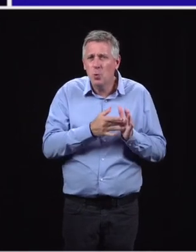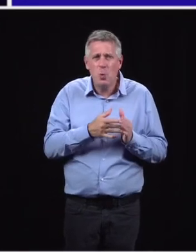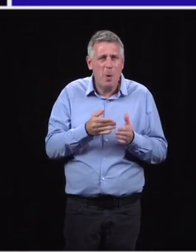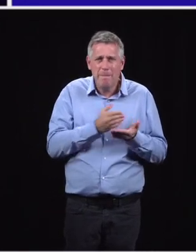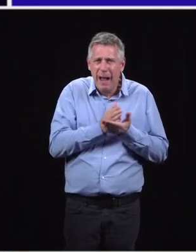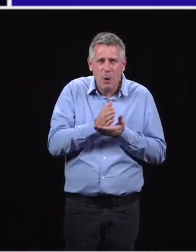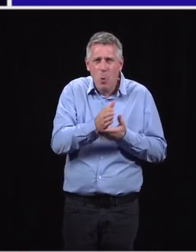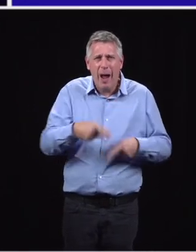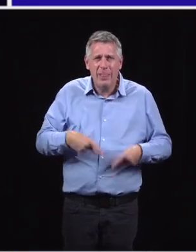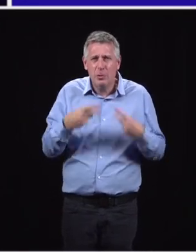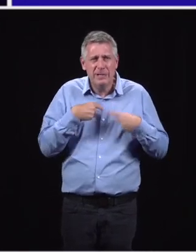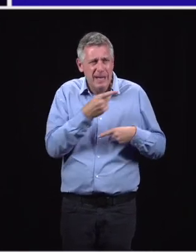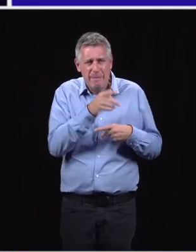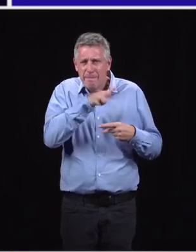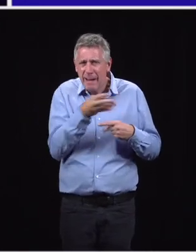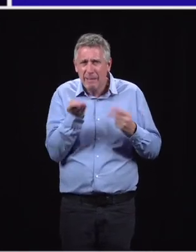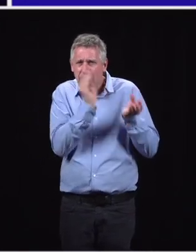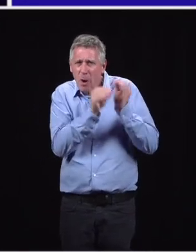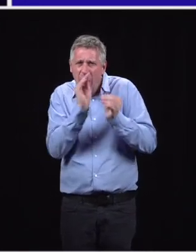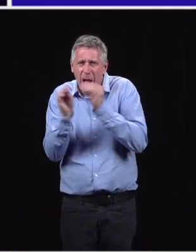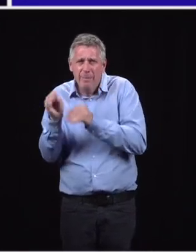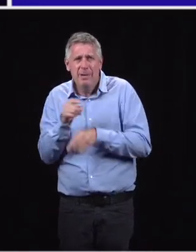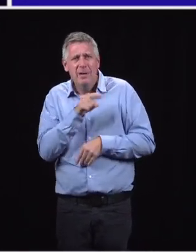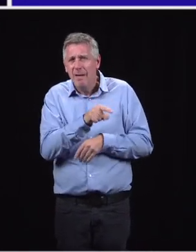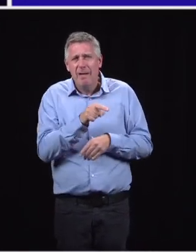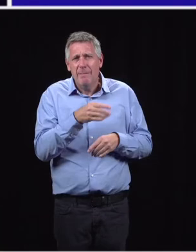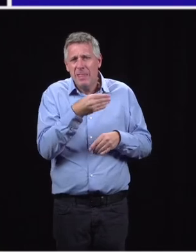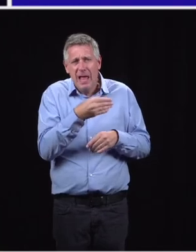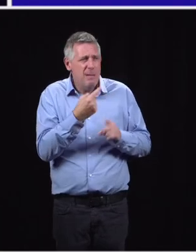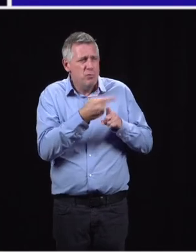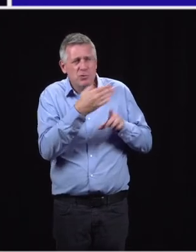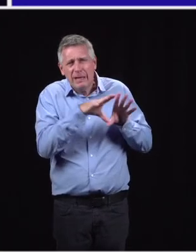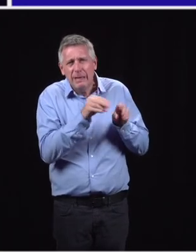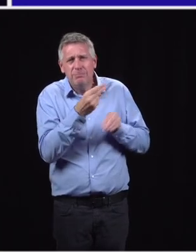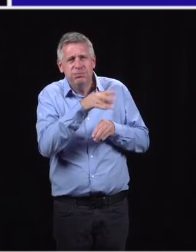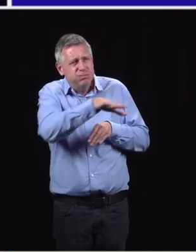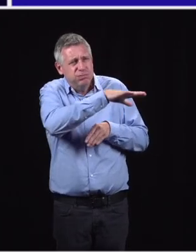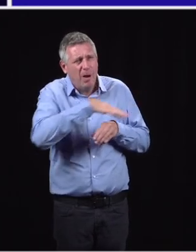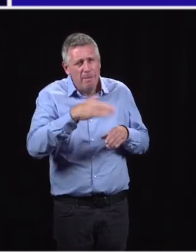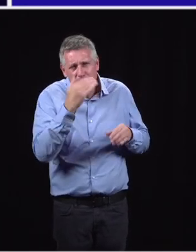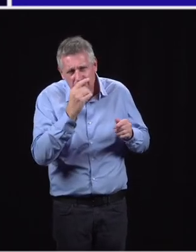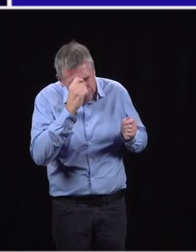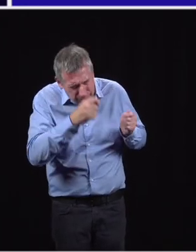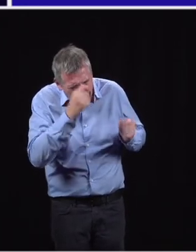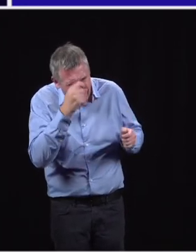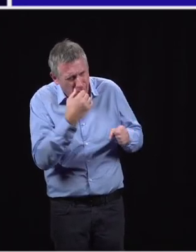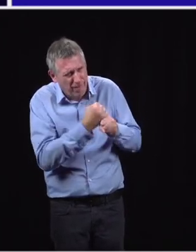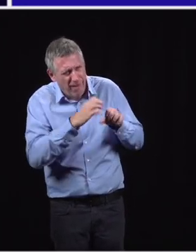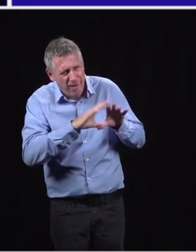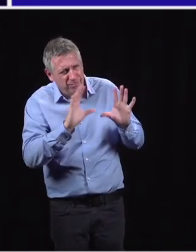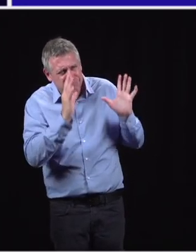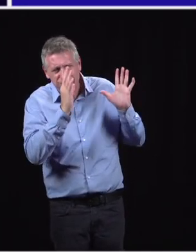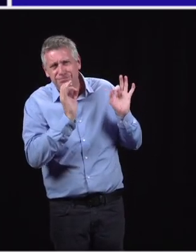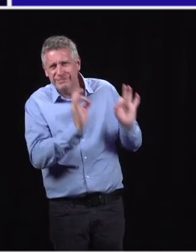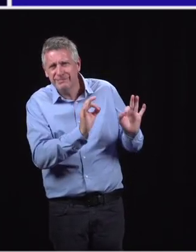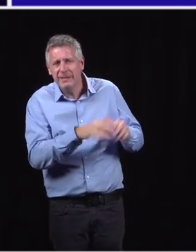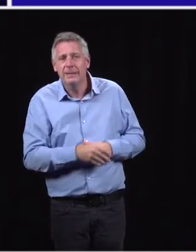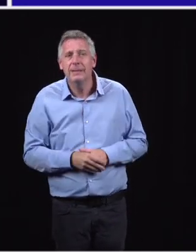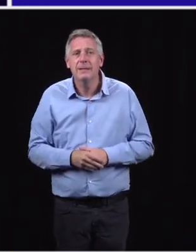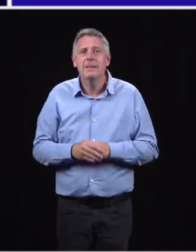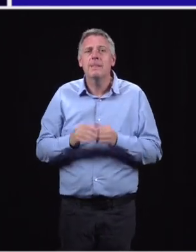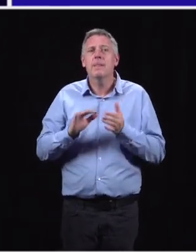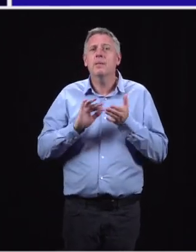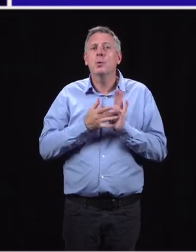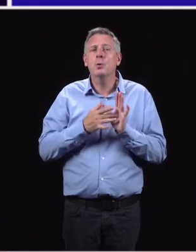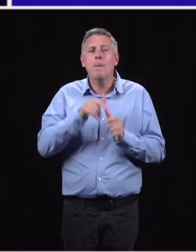retrouverez dès demain et elles ont vraiment fait un boulot en or donc bravo à elle il y a un petit mot à passer déjà à toutes